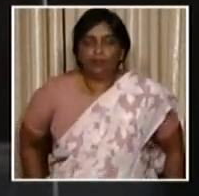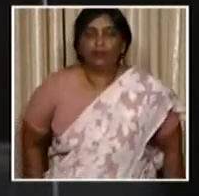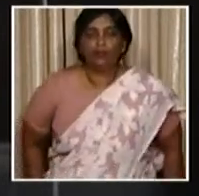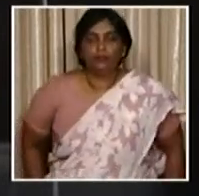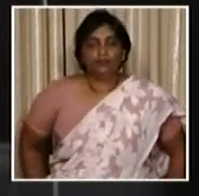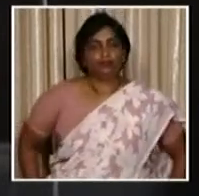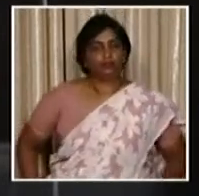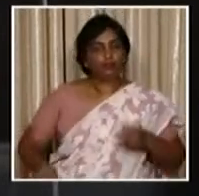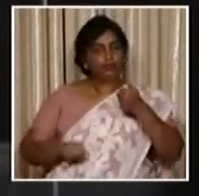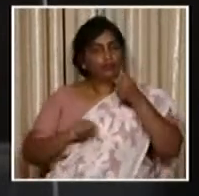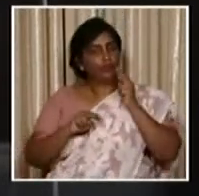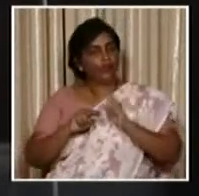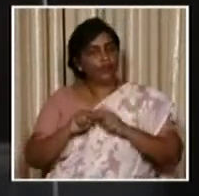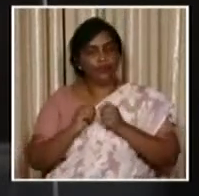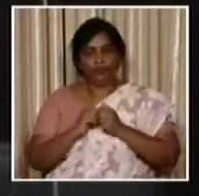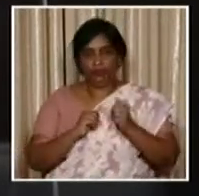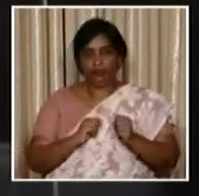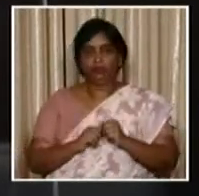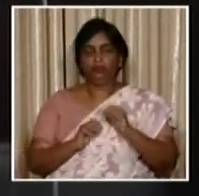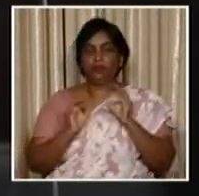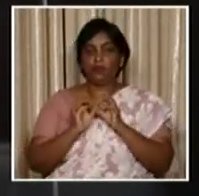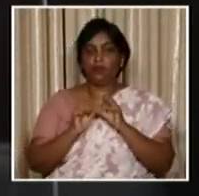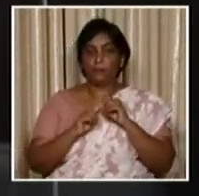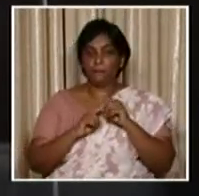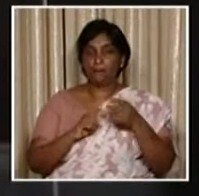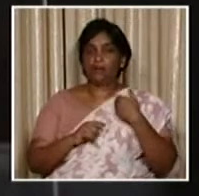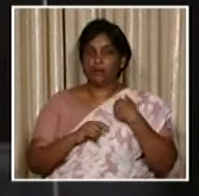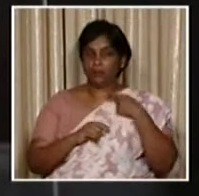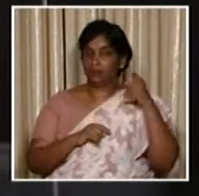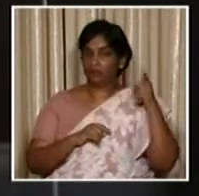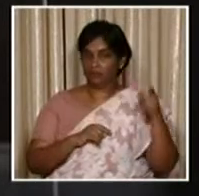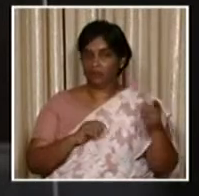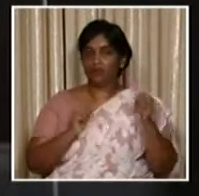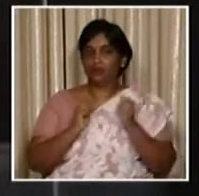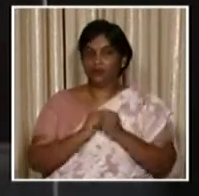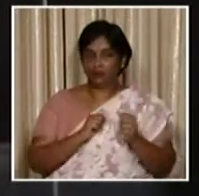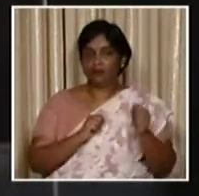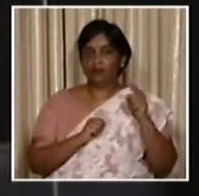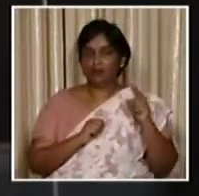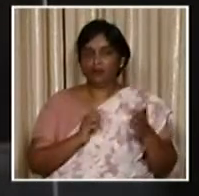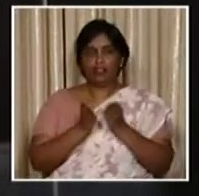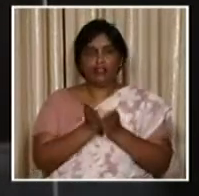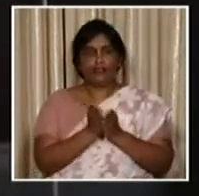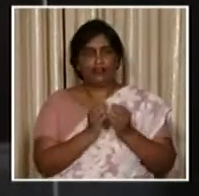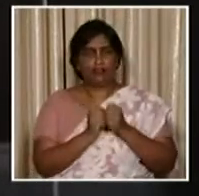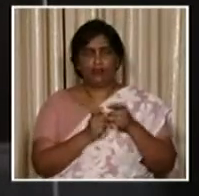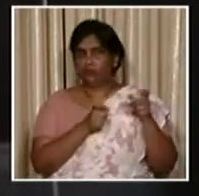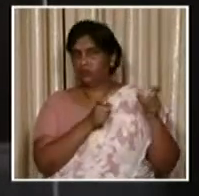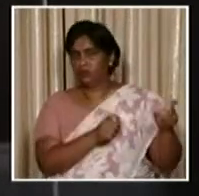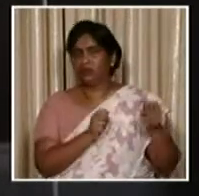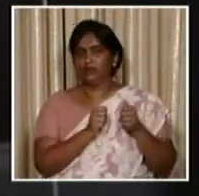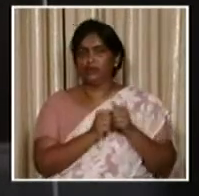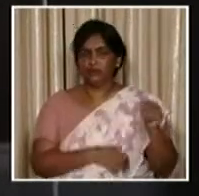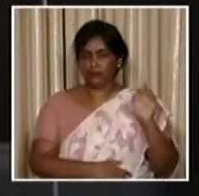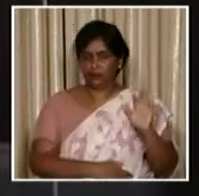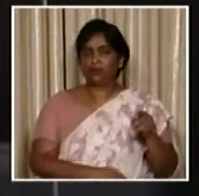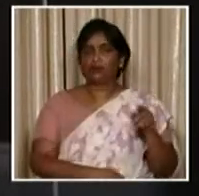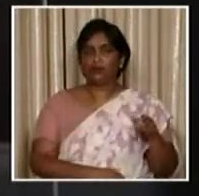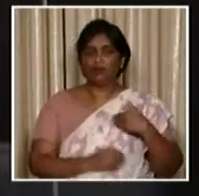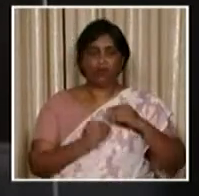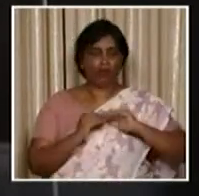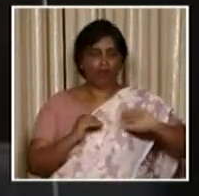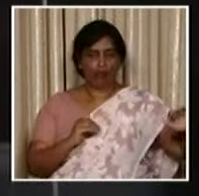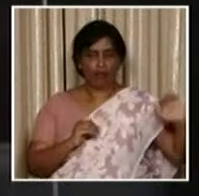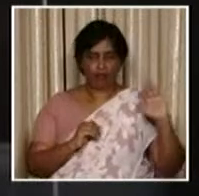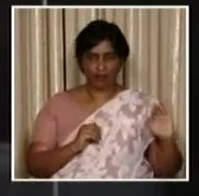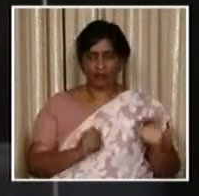Kita amhi tawat tu berdekara. Kadu bonifas perat mama huge katiu tu nisa hute binia mar gargen kia mar gargen hute petter dal